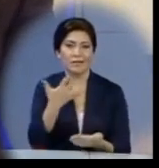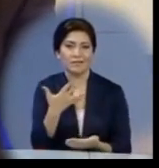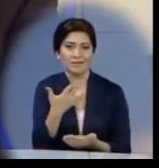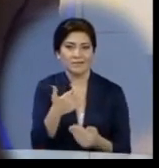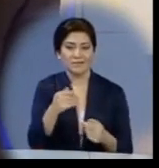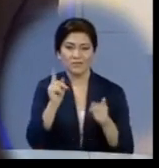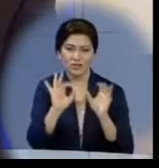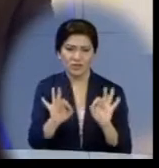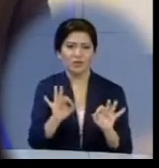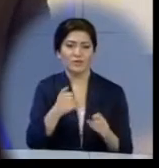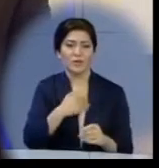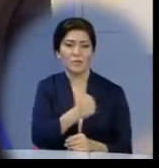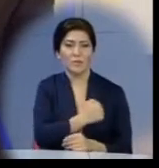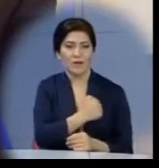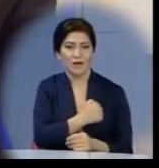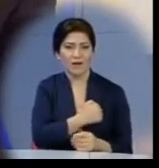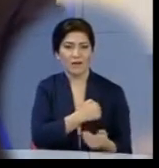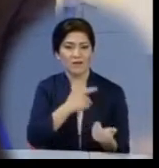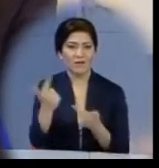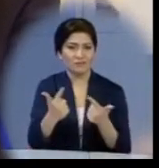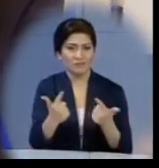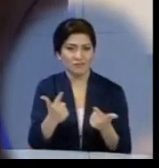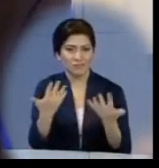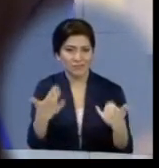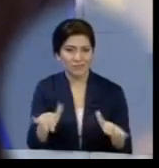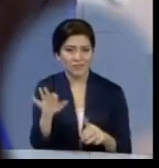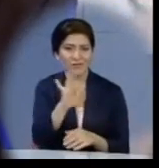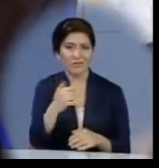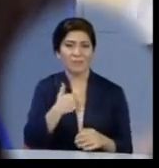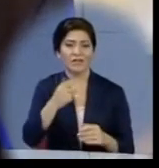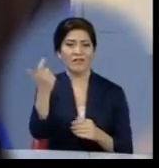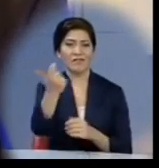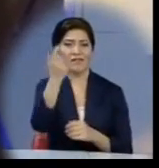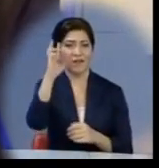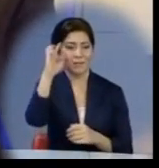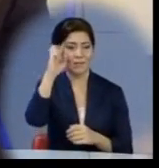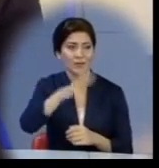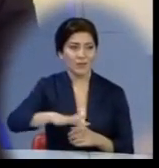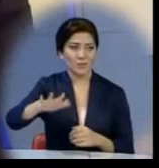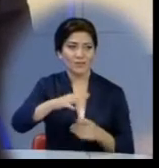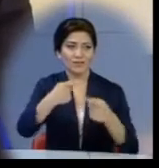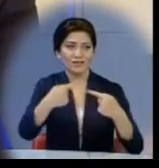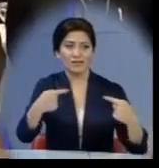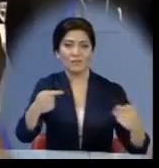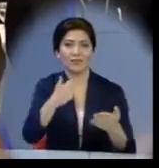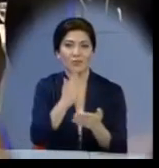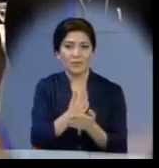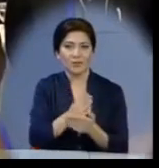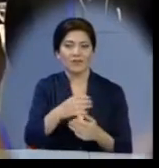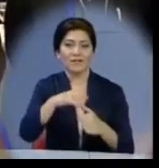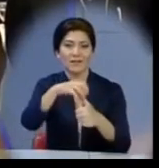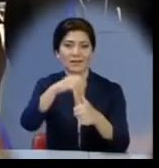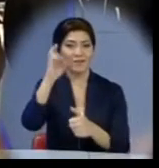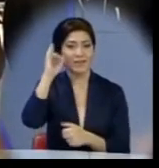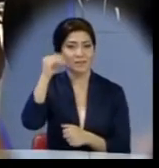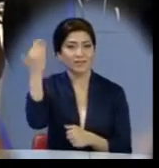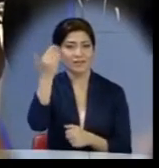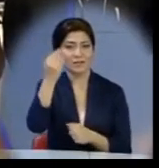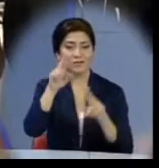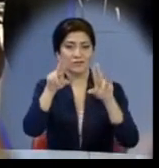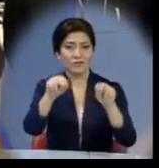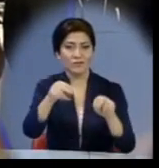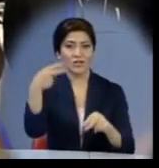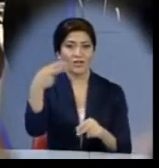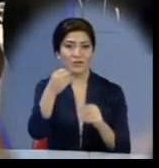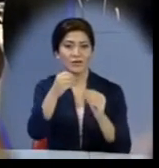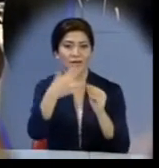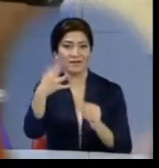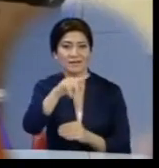որը